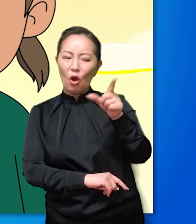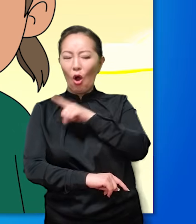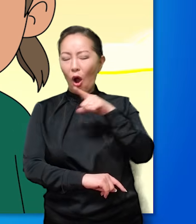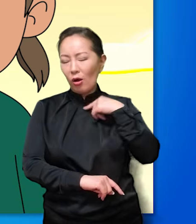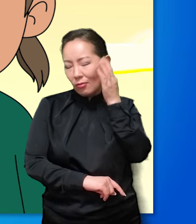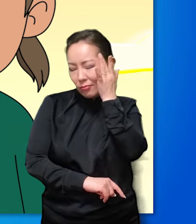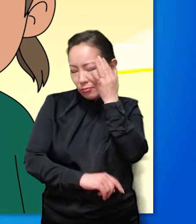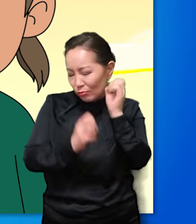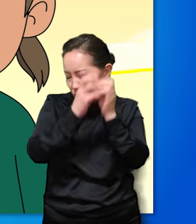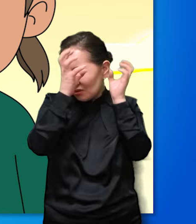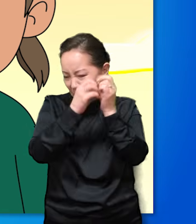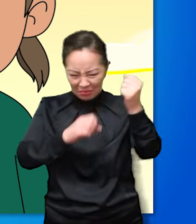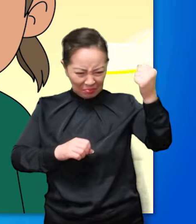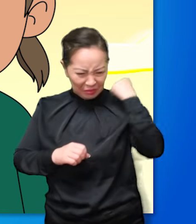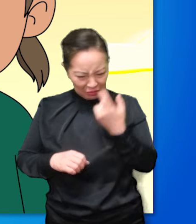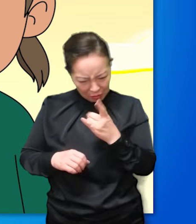Өөрөө онсон тоглоом хийгээд л.